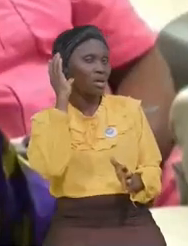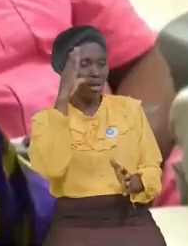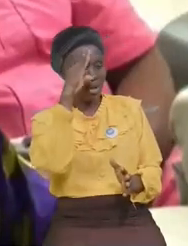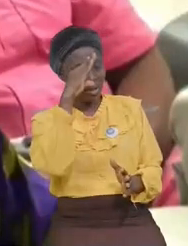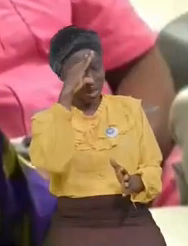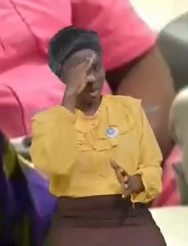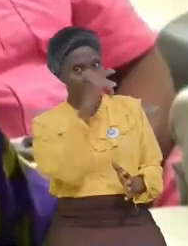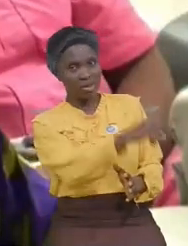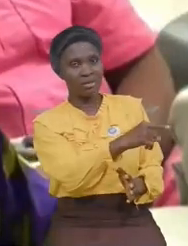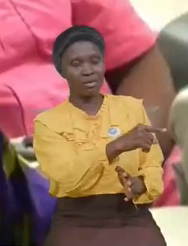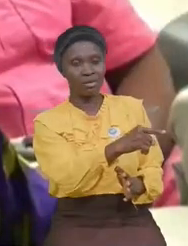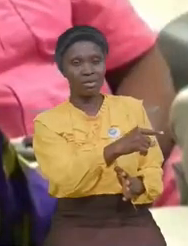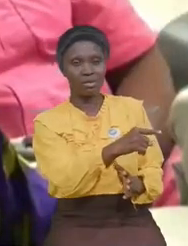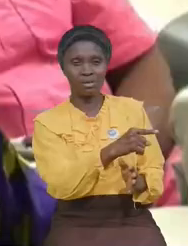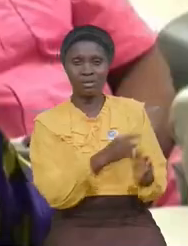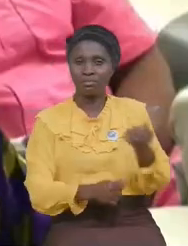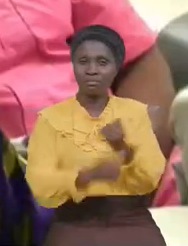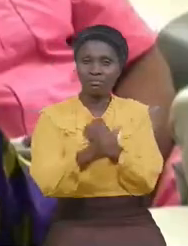Lorsque le pécheur écoutera